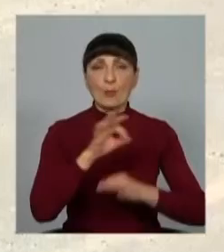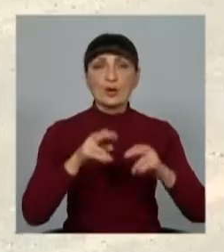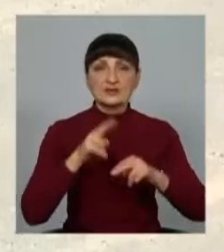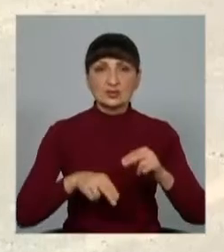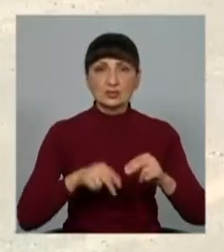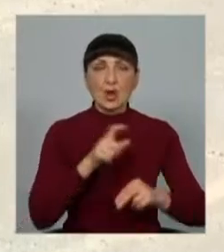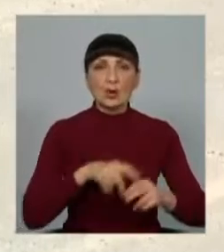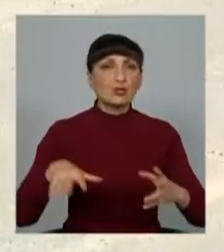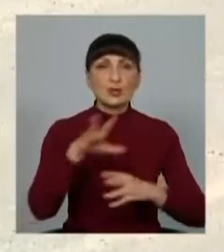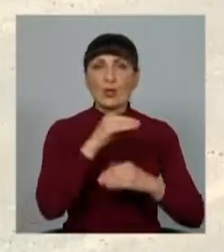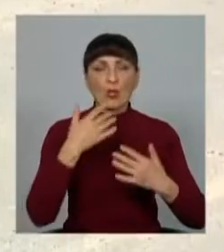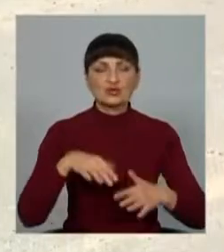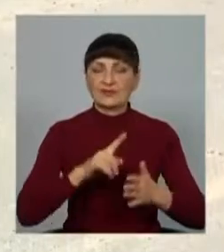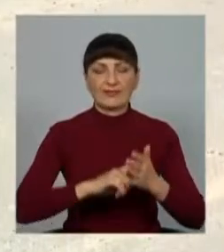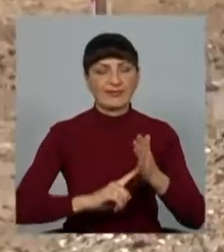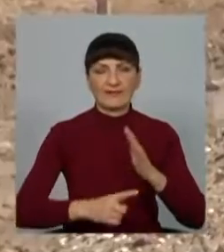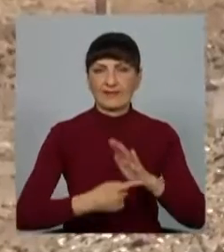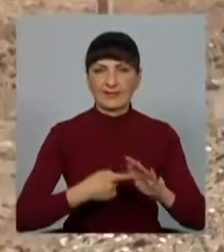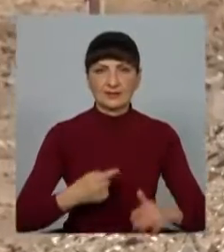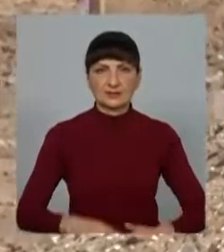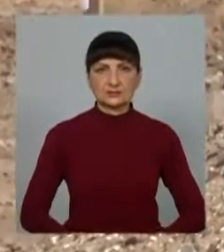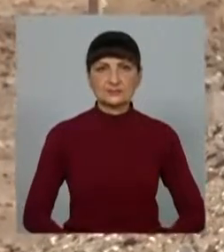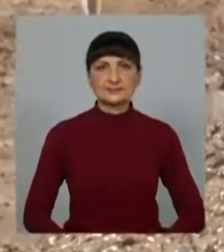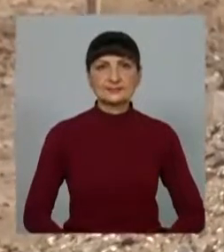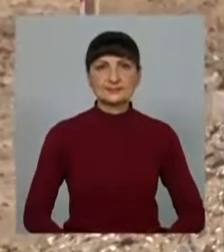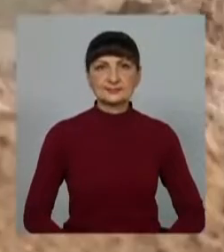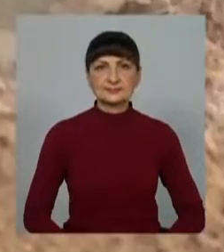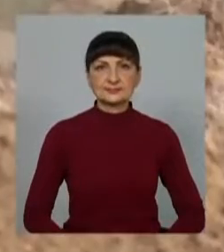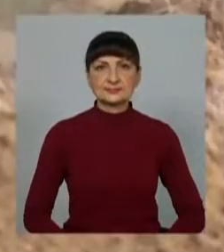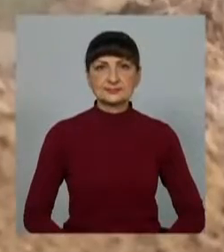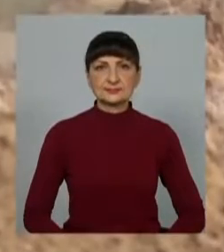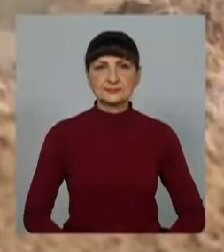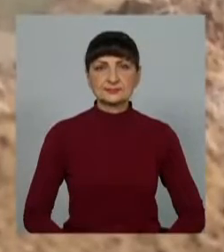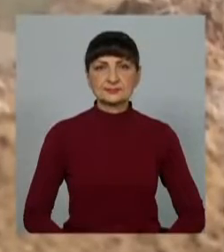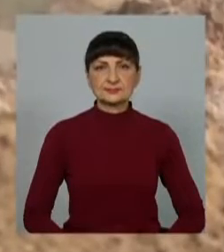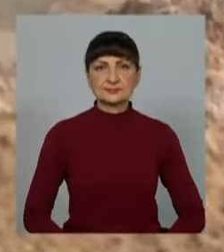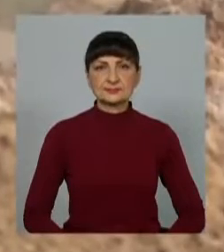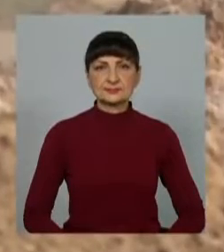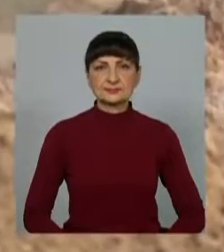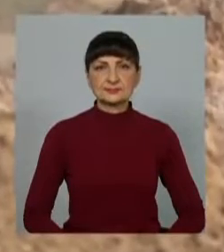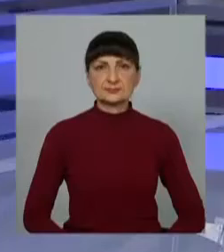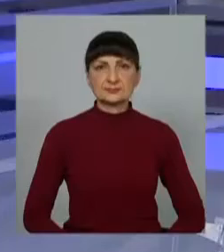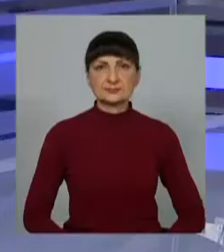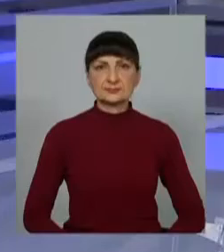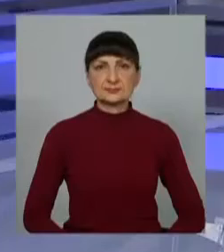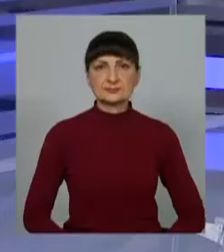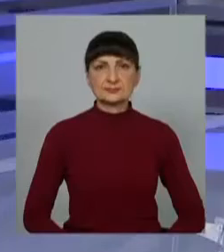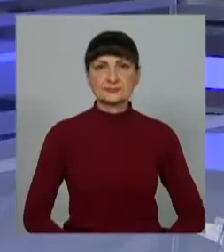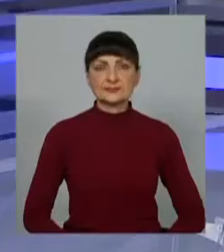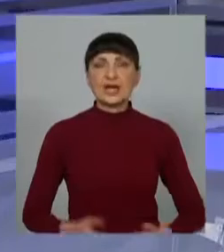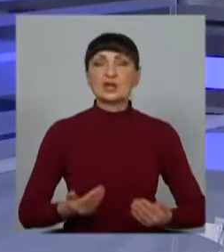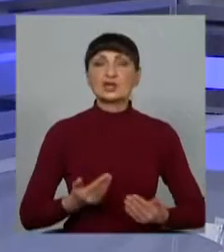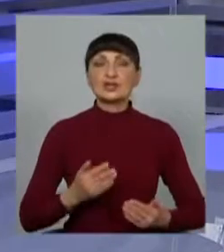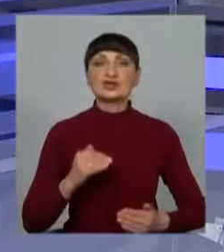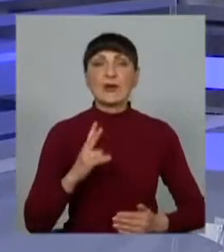завершен, жители региона верят неохотно. Ануар Амангельдинов, Айбек Байзак, телеканал Алматы. Жители